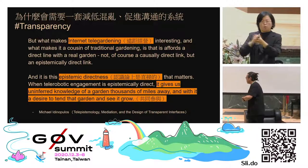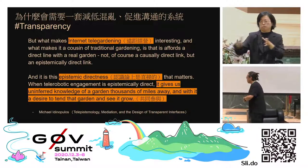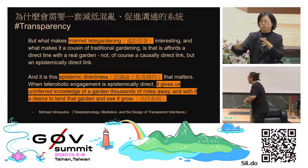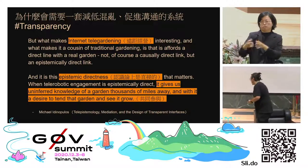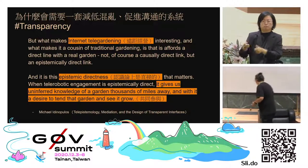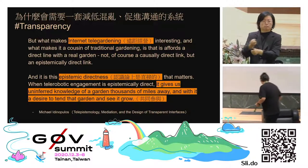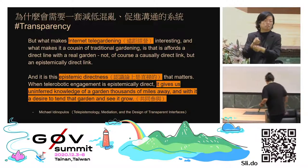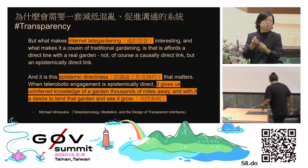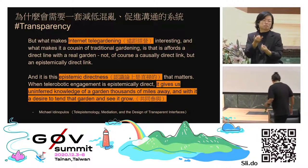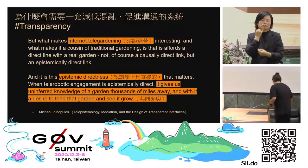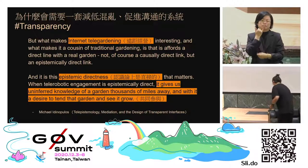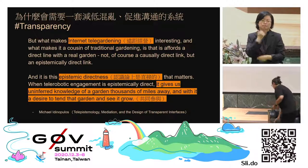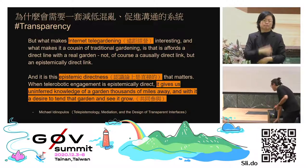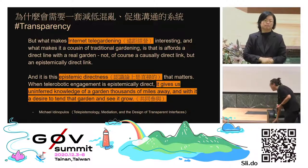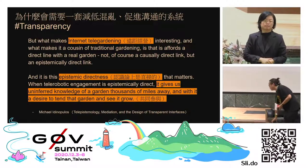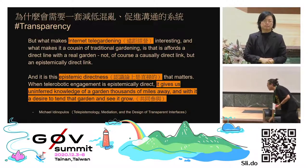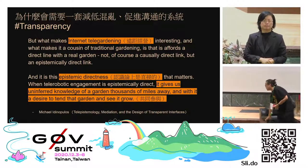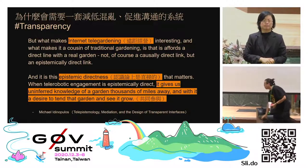好